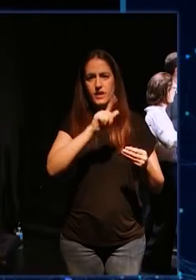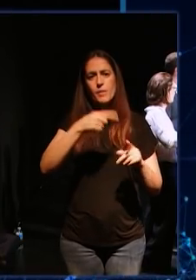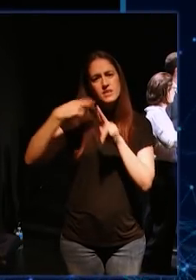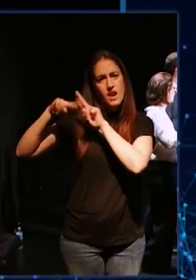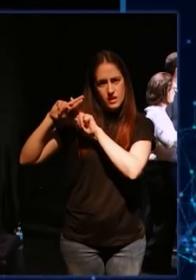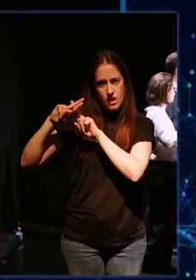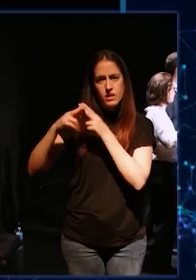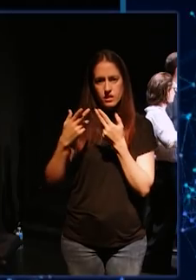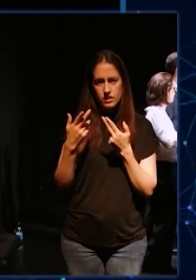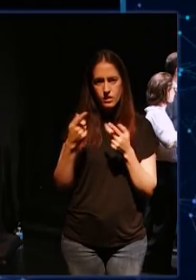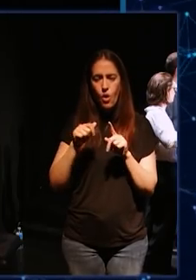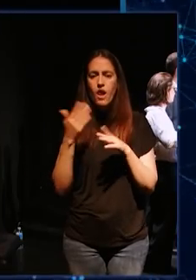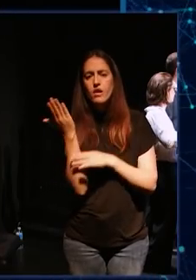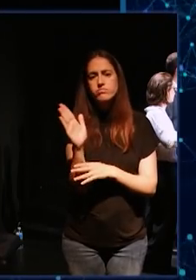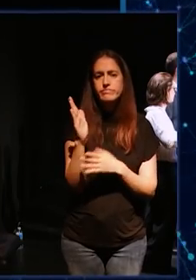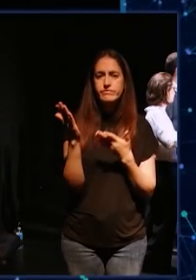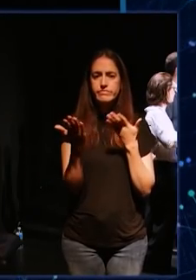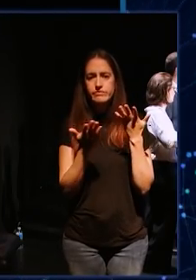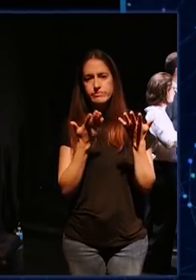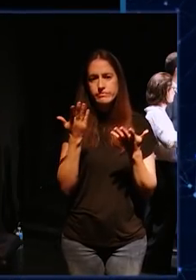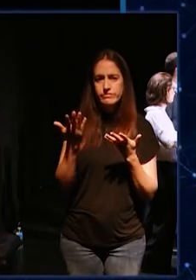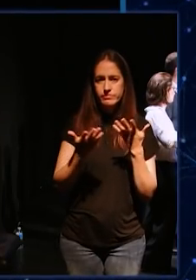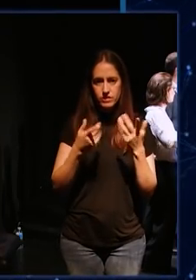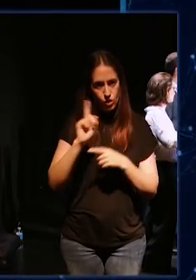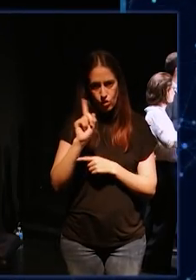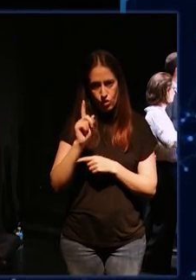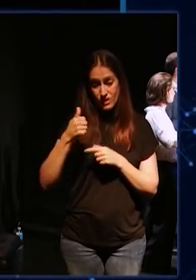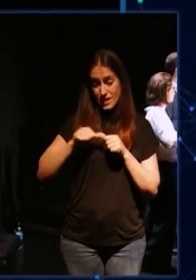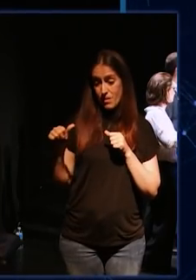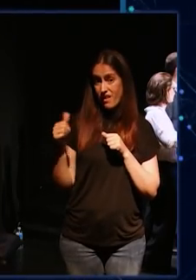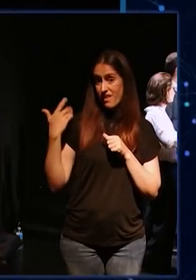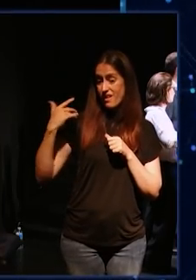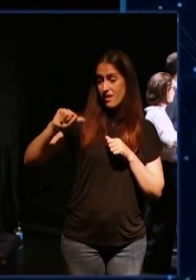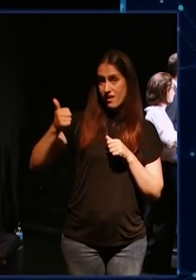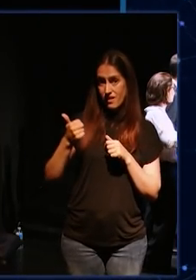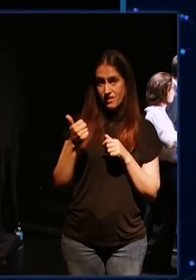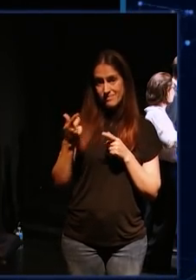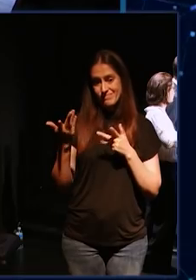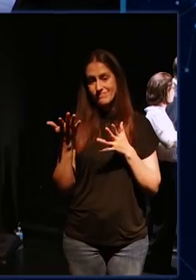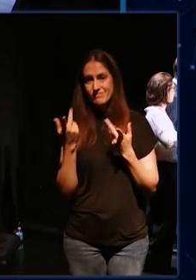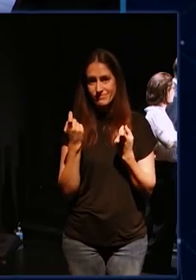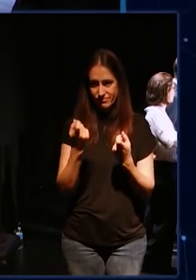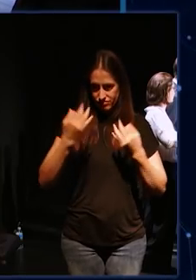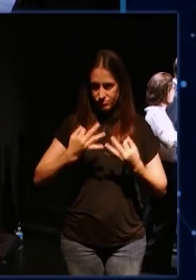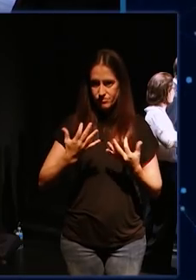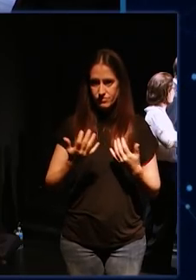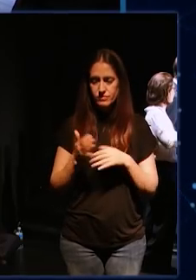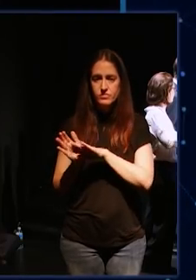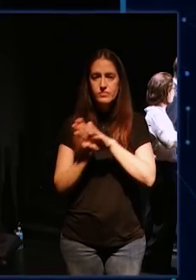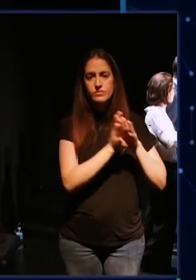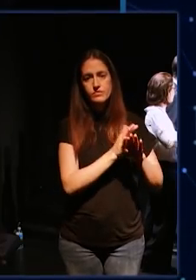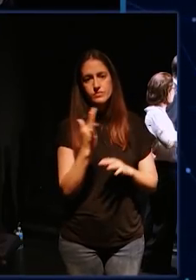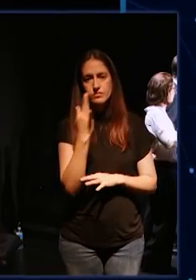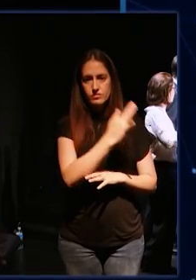que no haga una propuesta a medias como la que ha aprobado esta semana. Molt bé. Enric Oliver. Doncs mira,